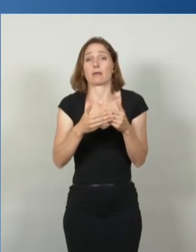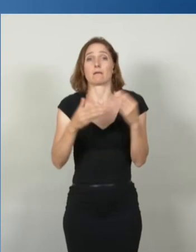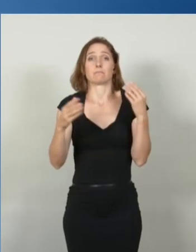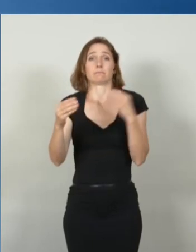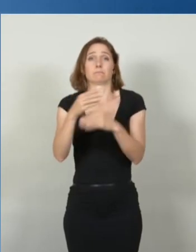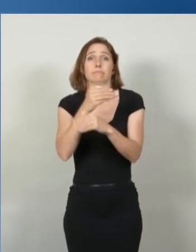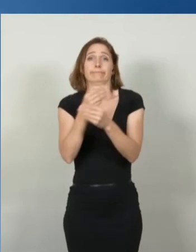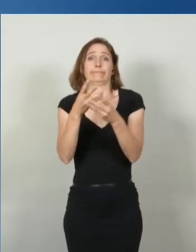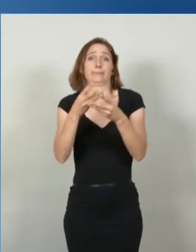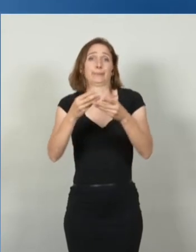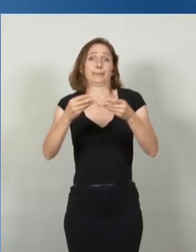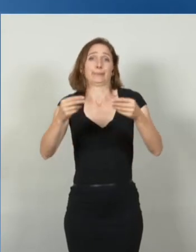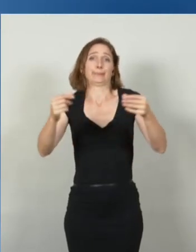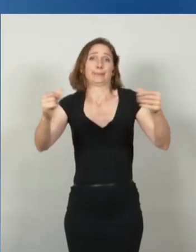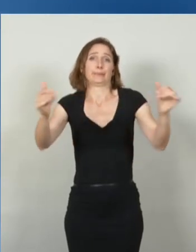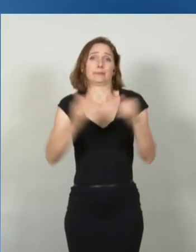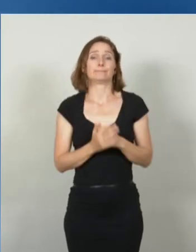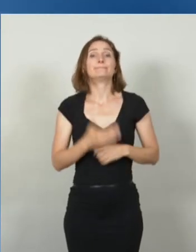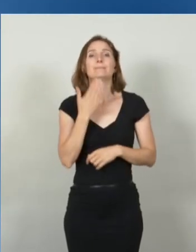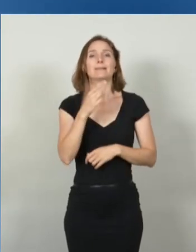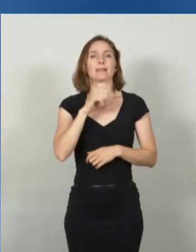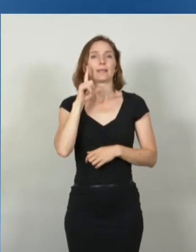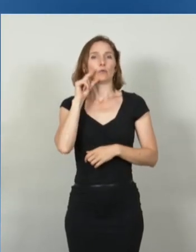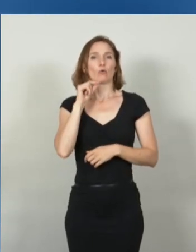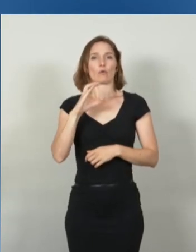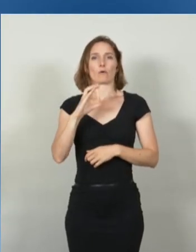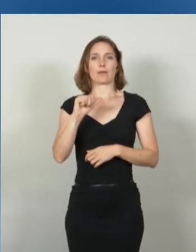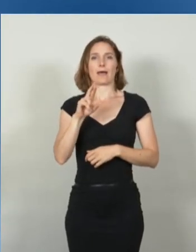merci Monsieur Carignon a demandé la parole